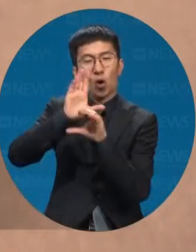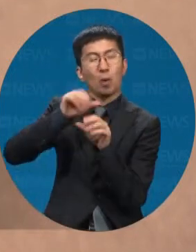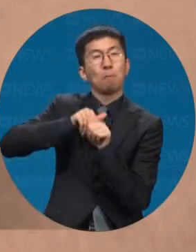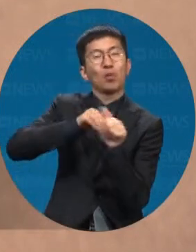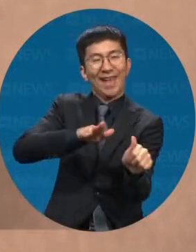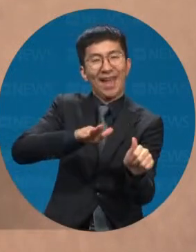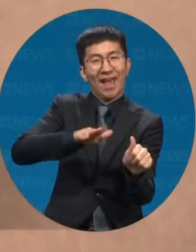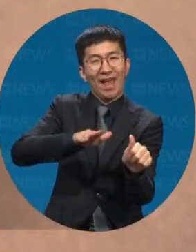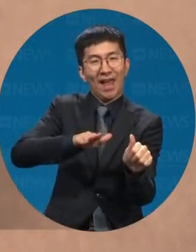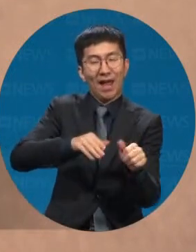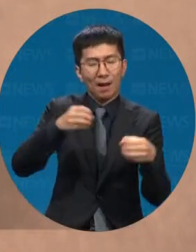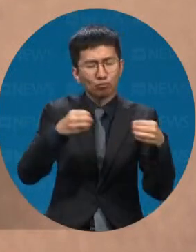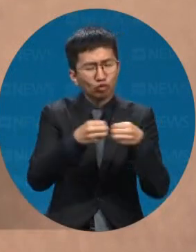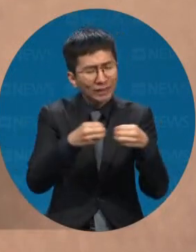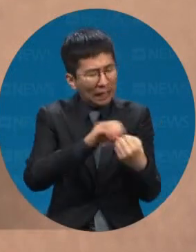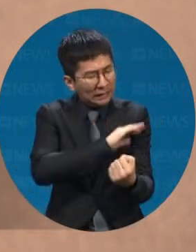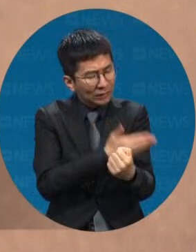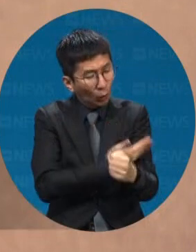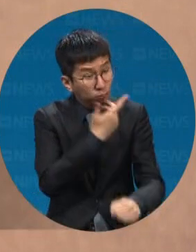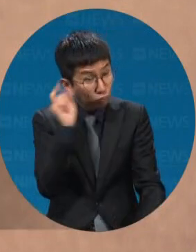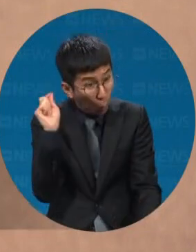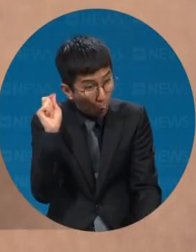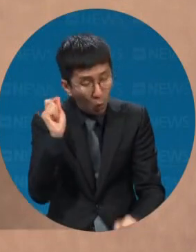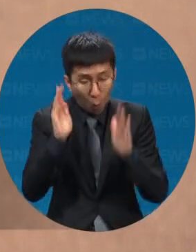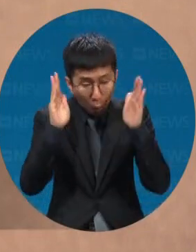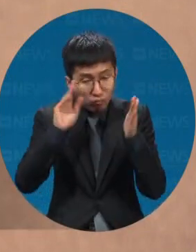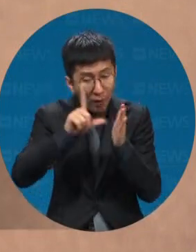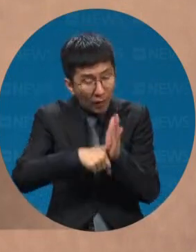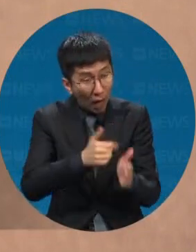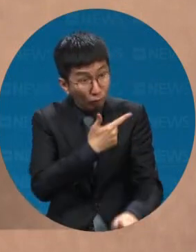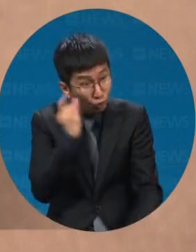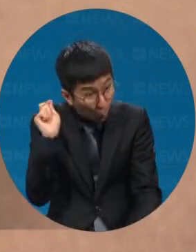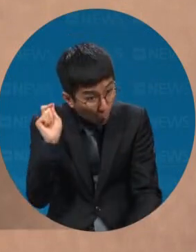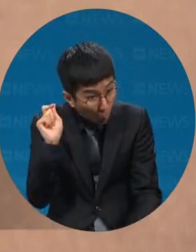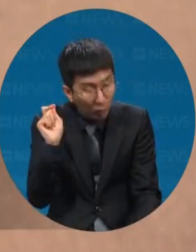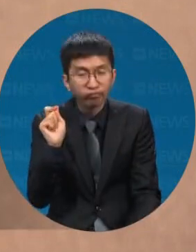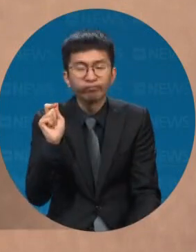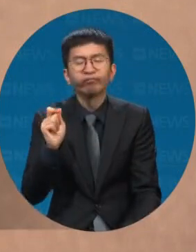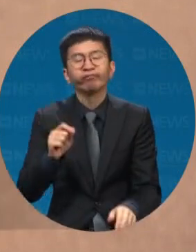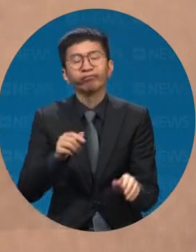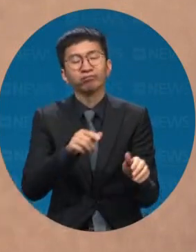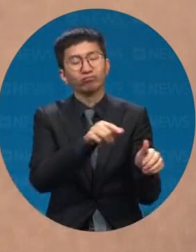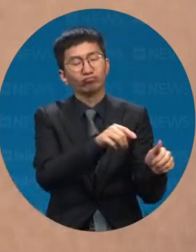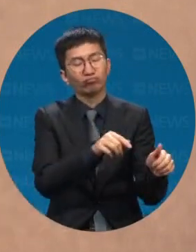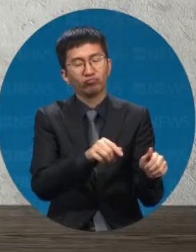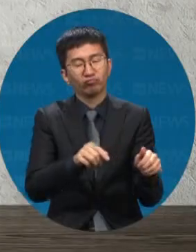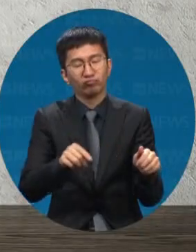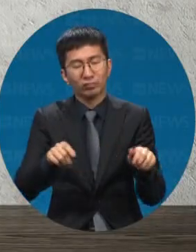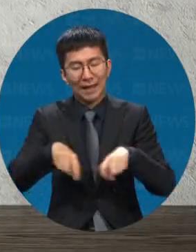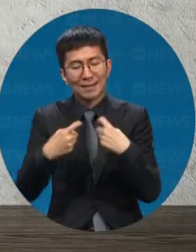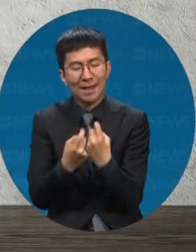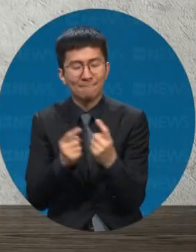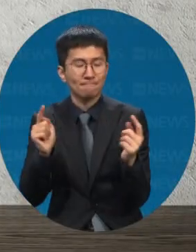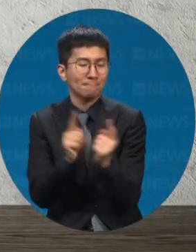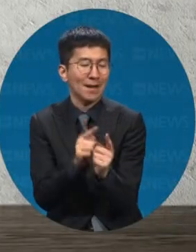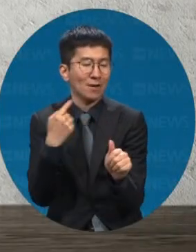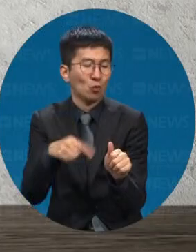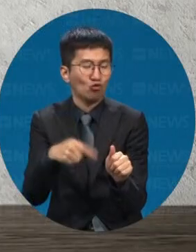문제가 있는 학생들을 따로 언제 수업 중에 의 문제가 있는 학생들을 따로 이제 교육시키는 내용이 것 은 6